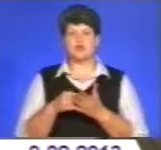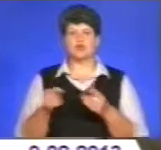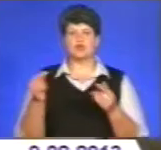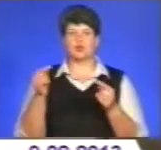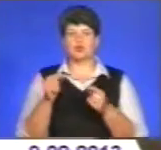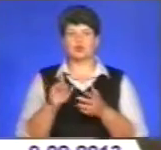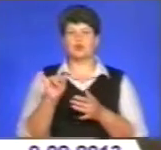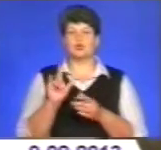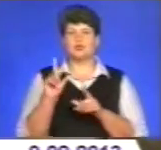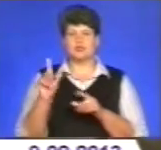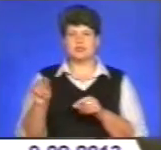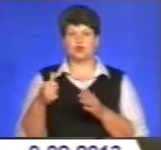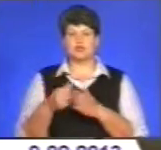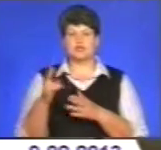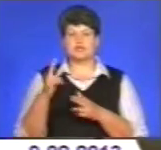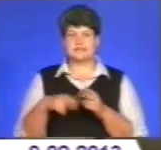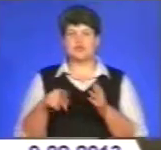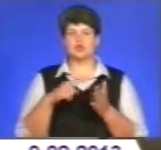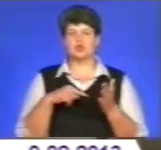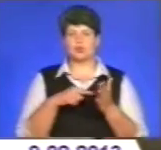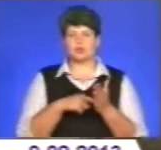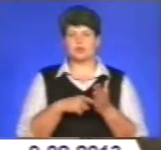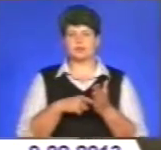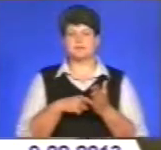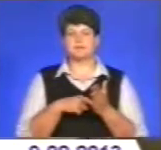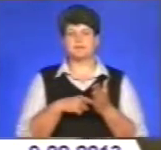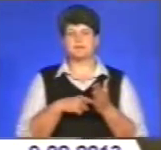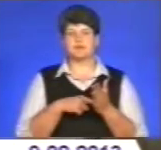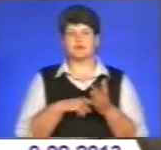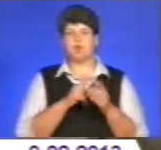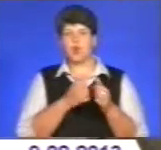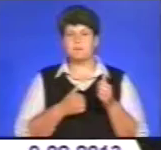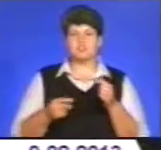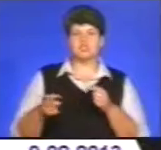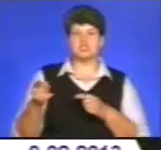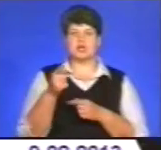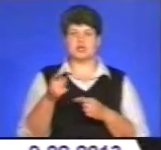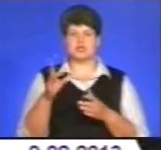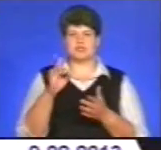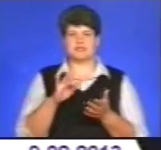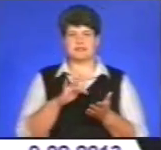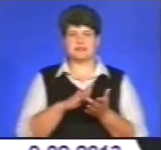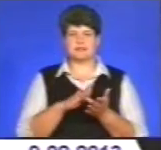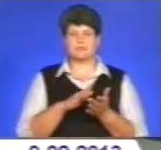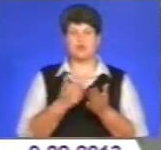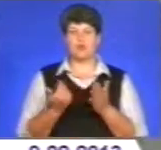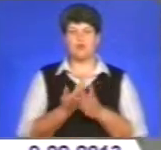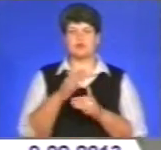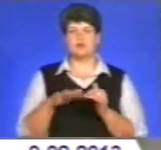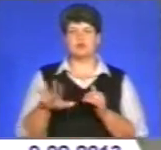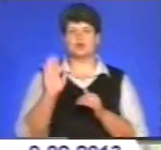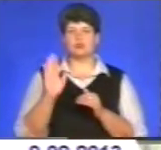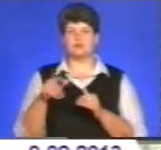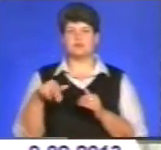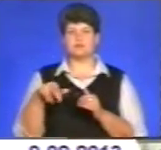вони їдуть, до кінцевої точки призначення, об'їжджаючи центр. Планується, що оновлена площа буде пішохідною